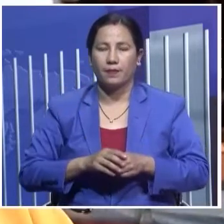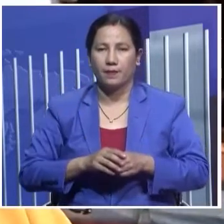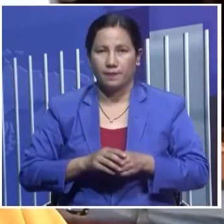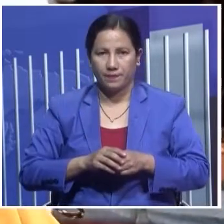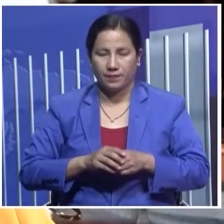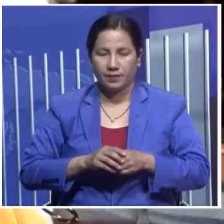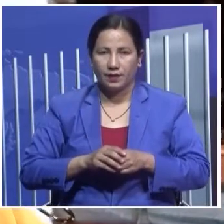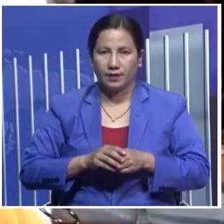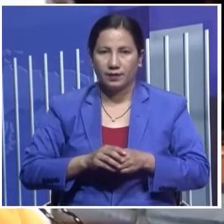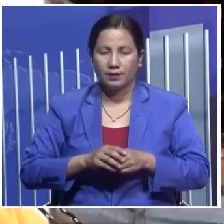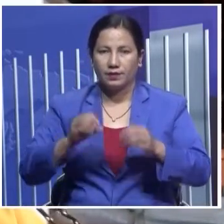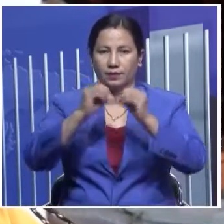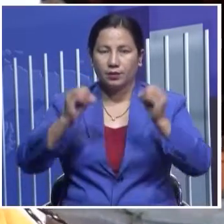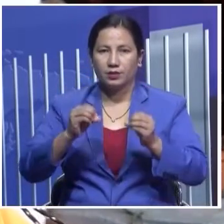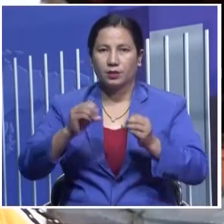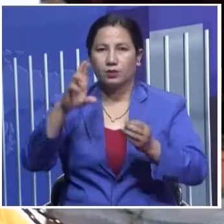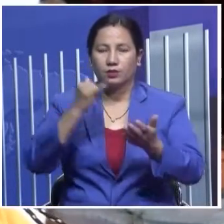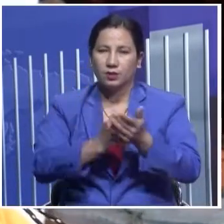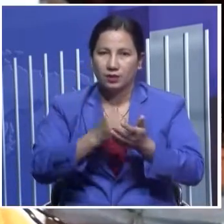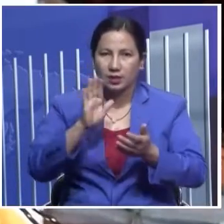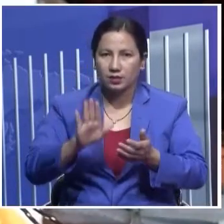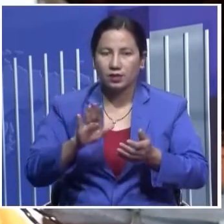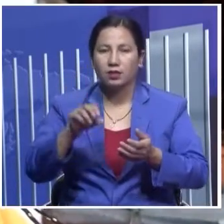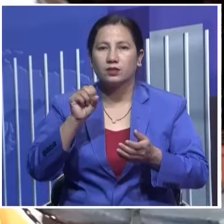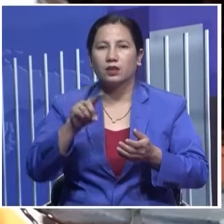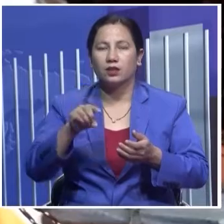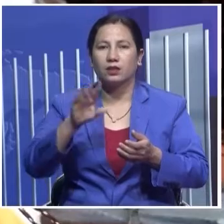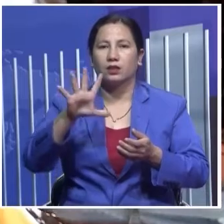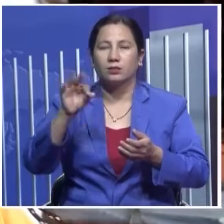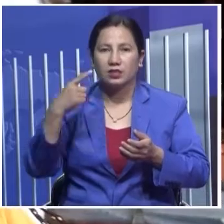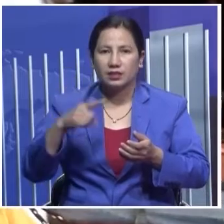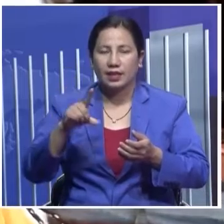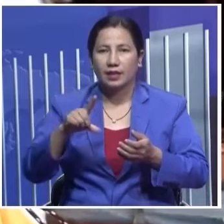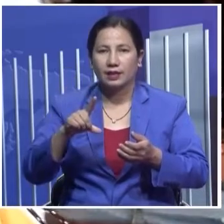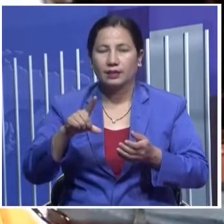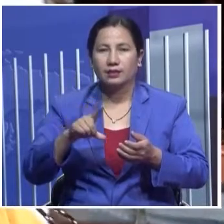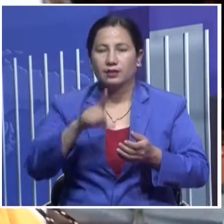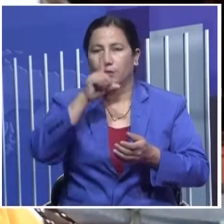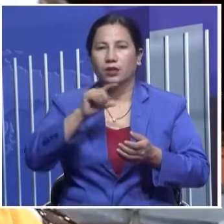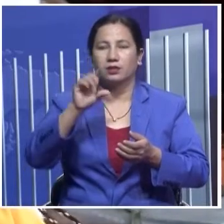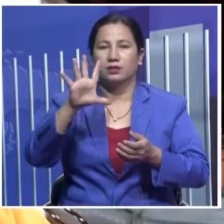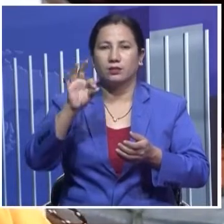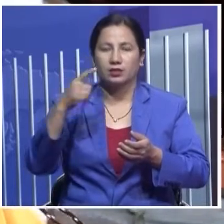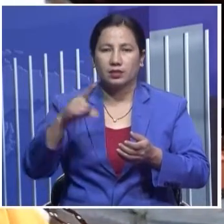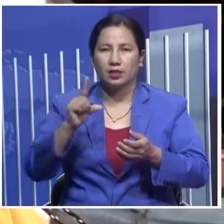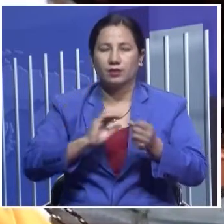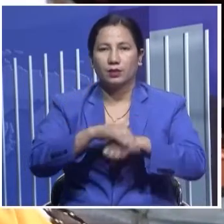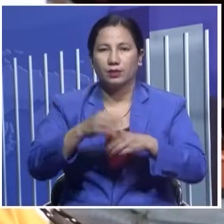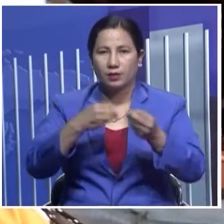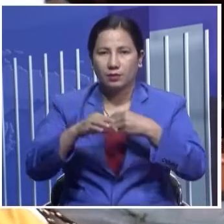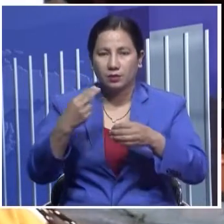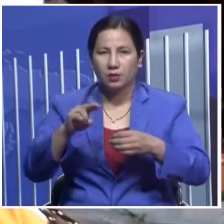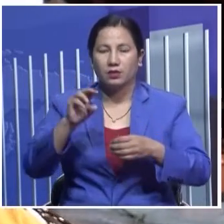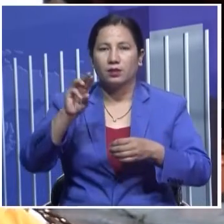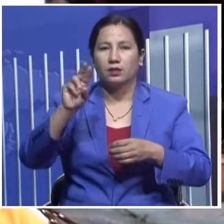नर्मली पसलहरू चाहिँ दर्ता चाहिँ छन् होइन, तर त्यो 50 लाख वार्षिक 50 लाख भन्दा बढीको कारोबार भएपछि भ्याटमा जानुपर्ने